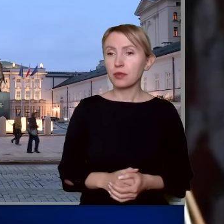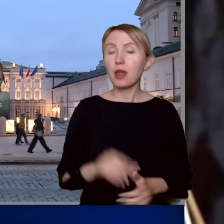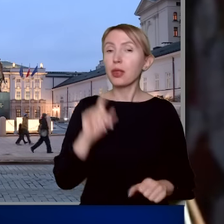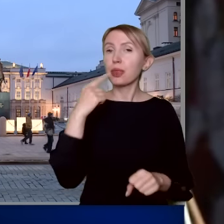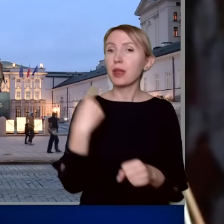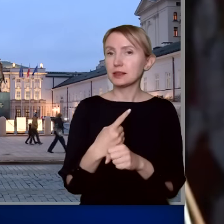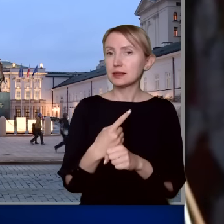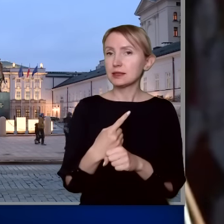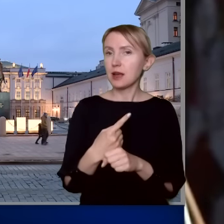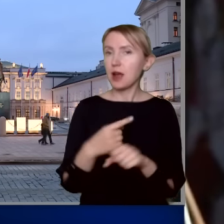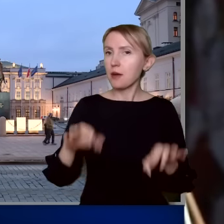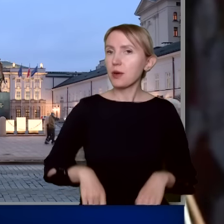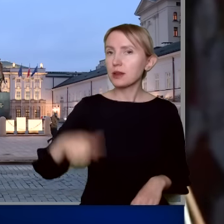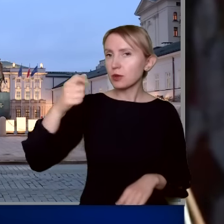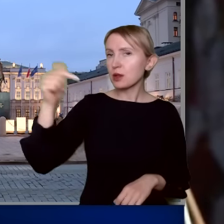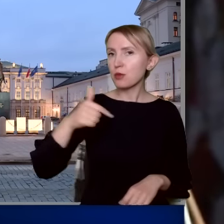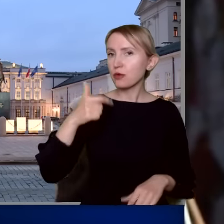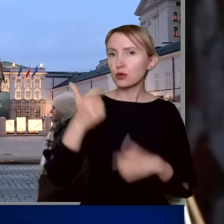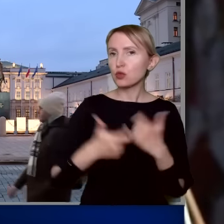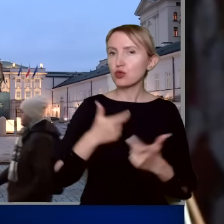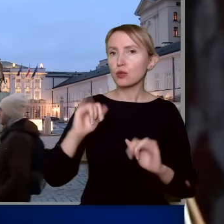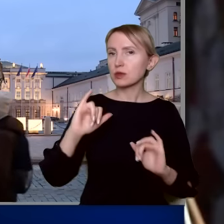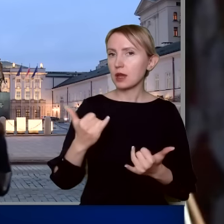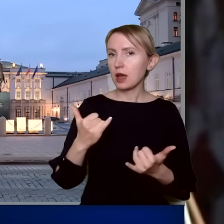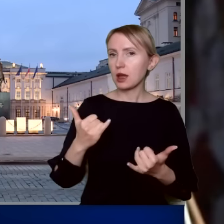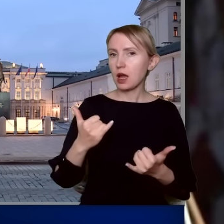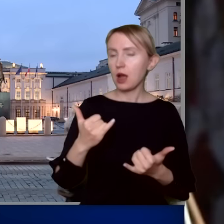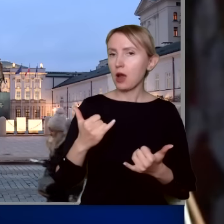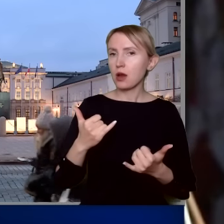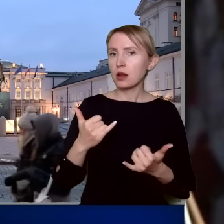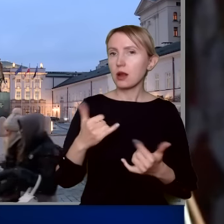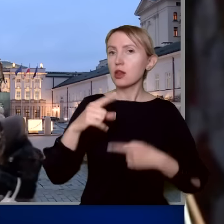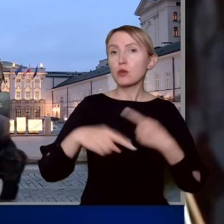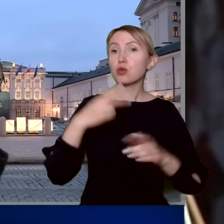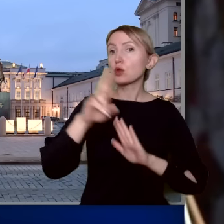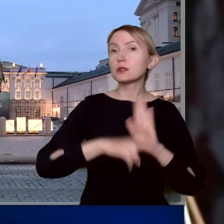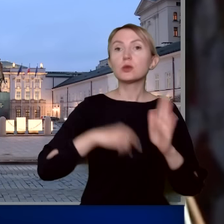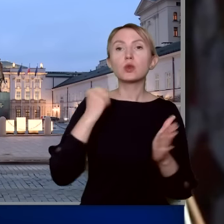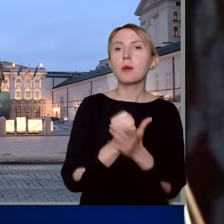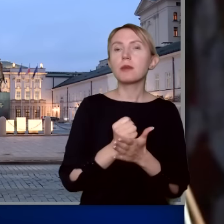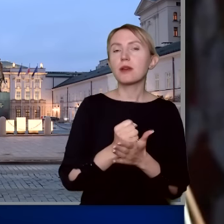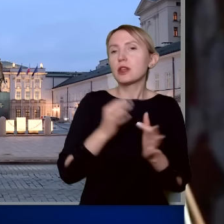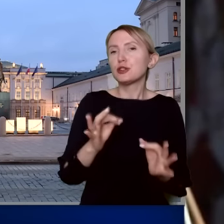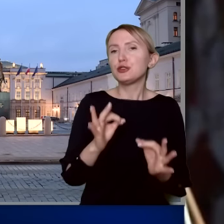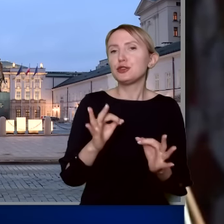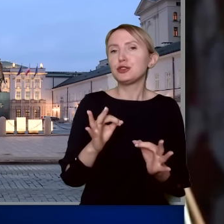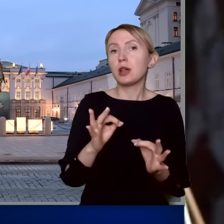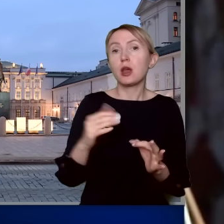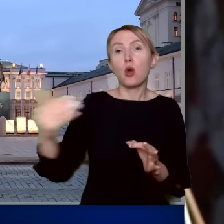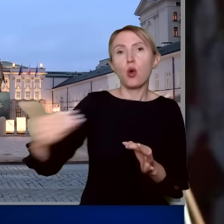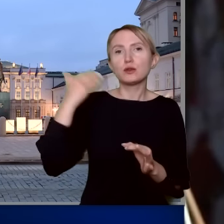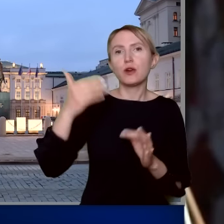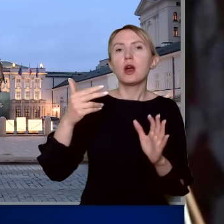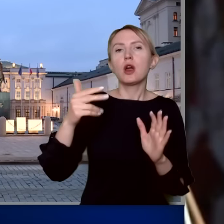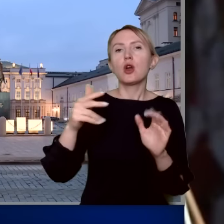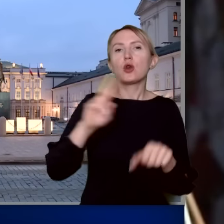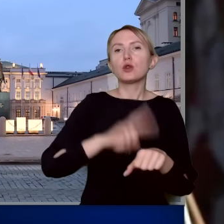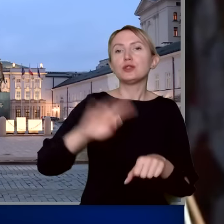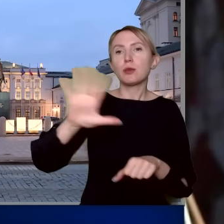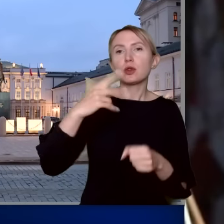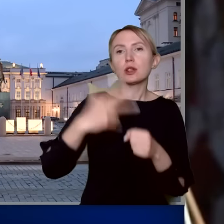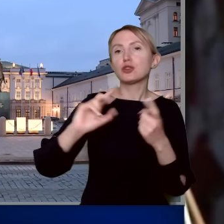pan prezydent powinien podjąć. I jaka będzie procedura prawna? Co się wydarzy dzisiaj po tym oświadczeniu o godzinie 17:30? W